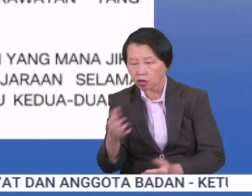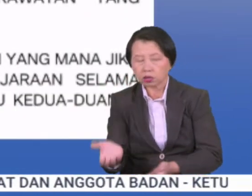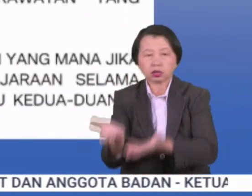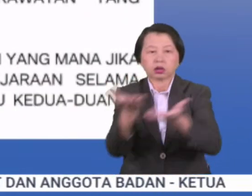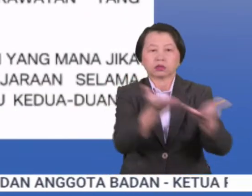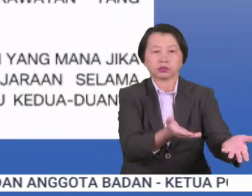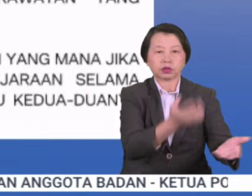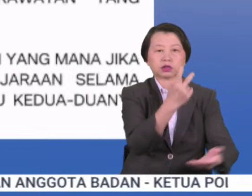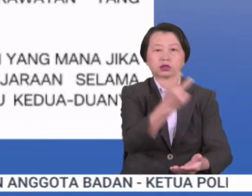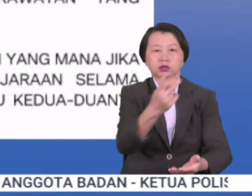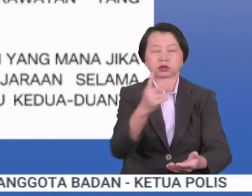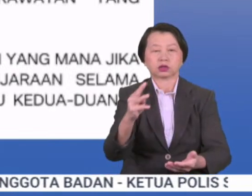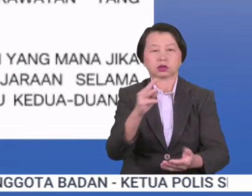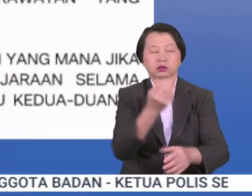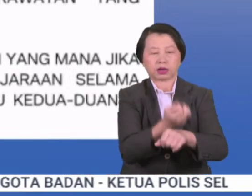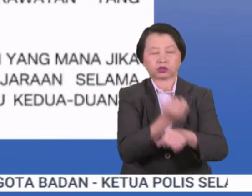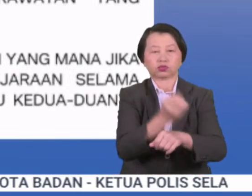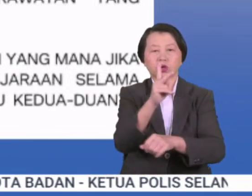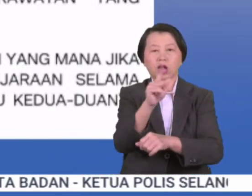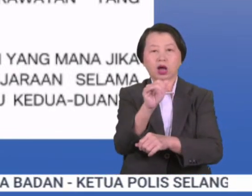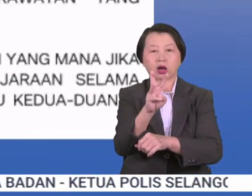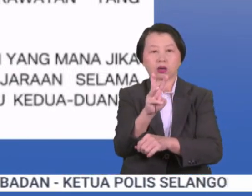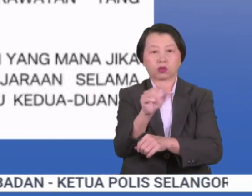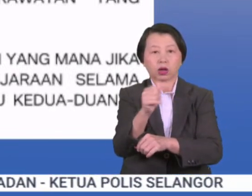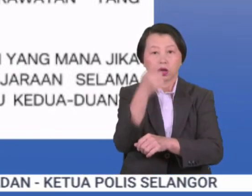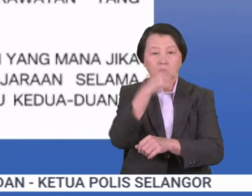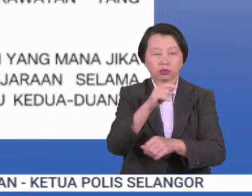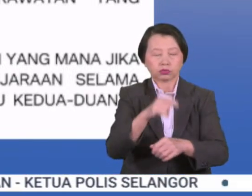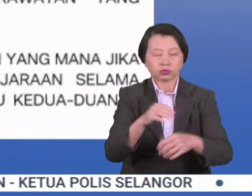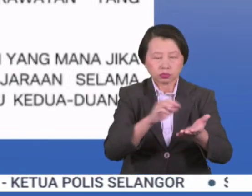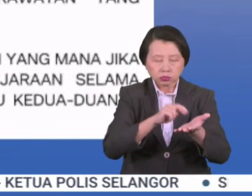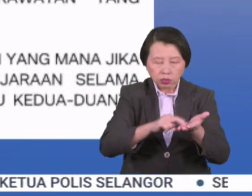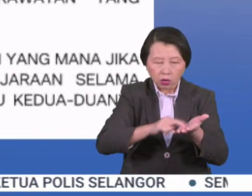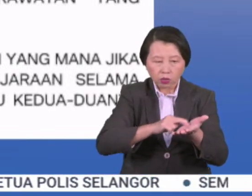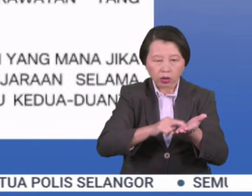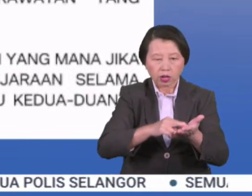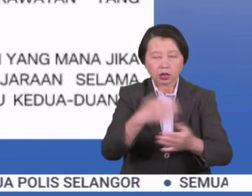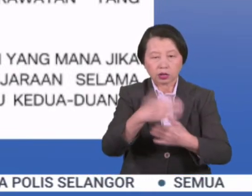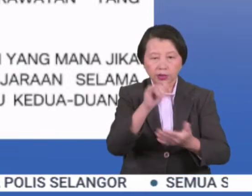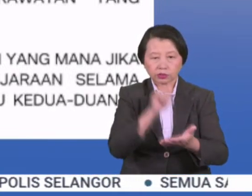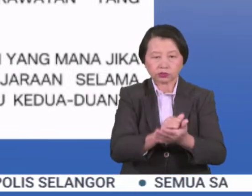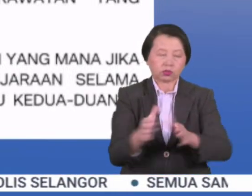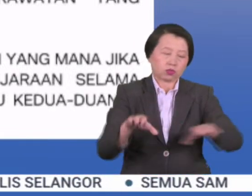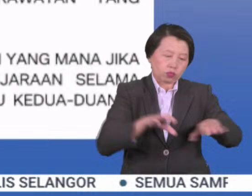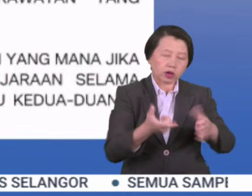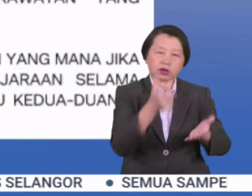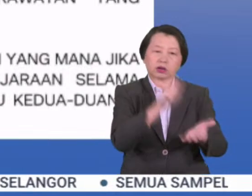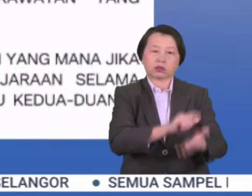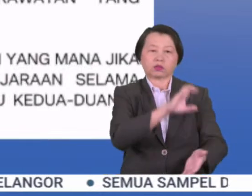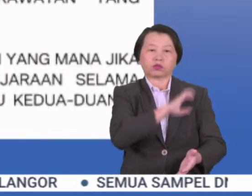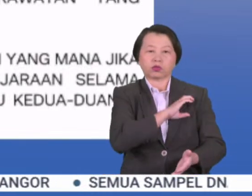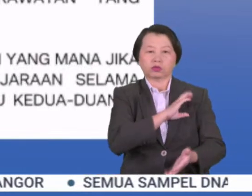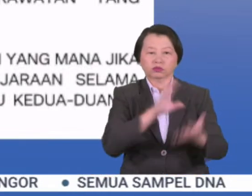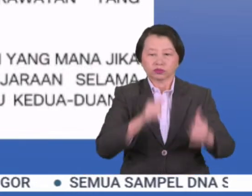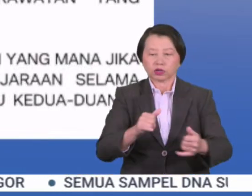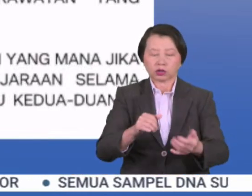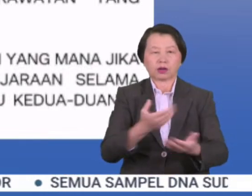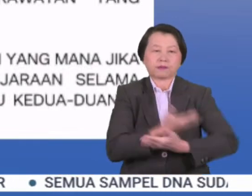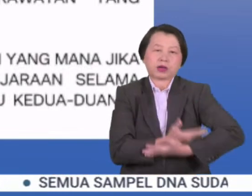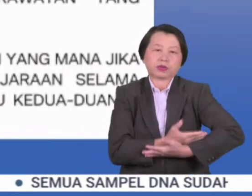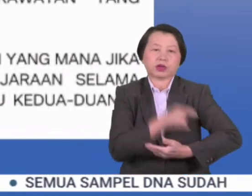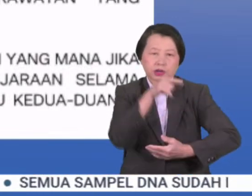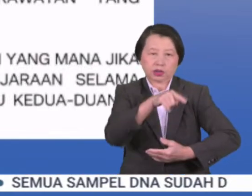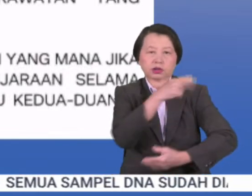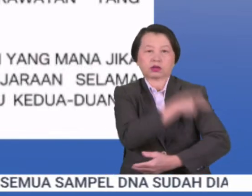ke klinik kesihatan batu kawah untuk mendapat rawatan lanjut sebelum satu laporan polis dibuat buat masa ini bayi terbabit sedang mendapat rawatan dan